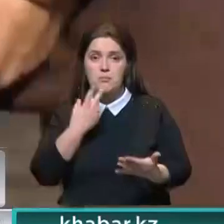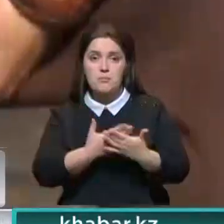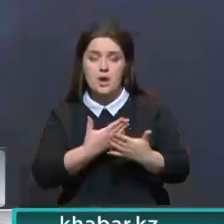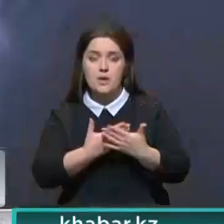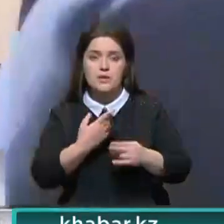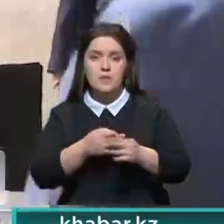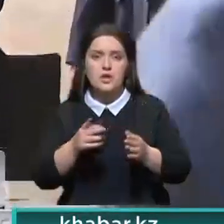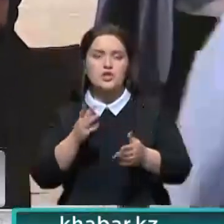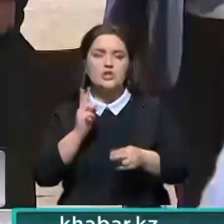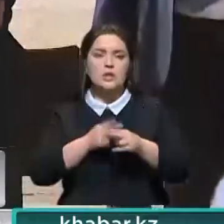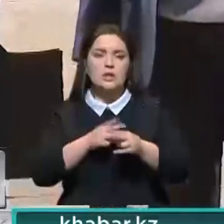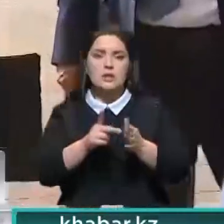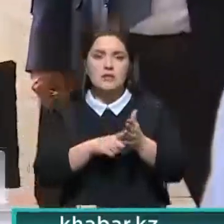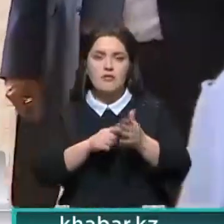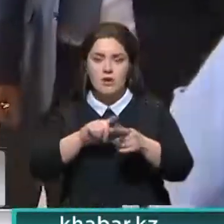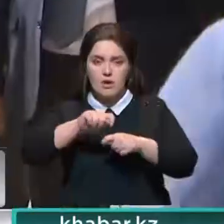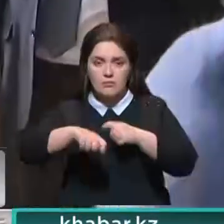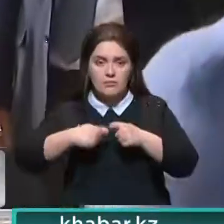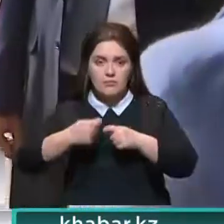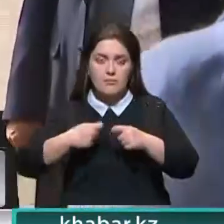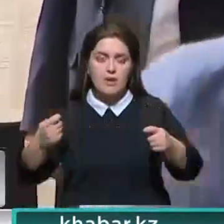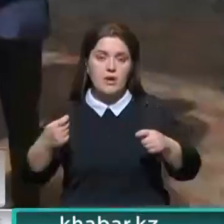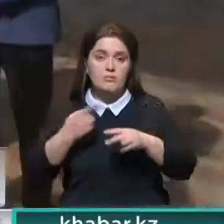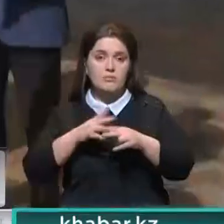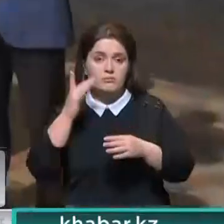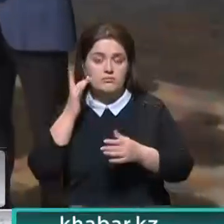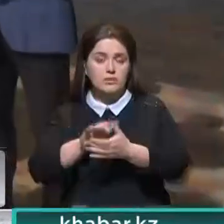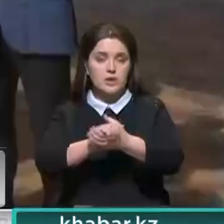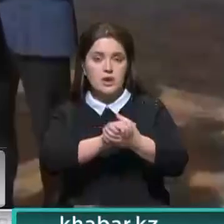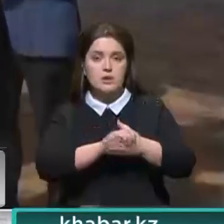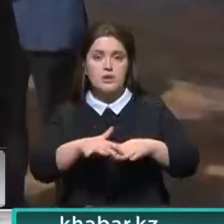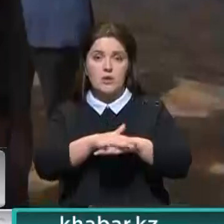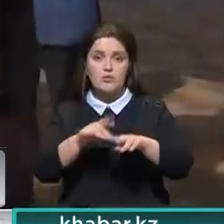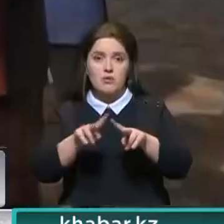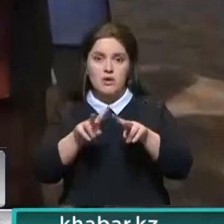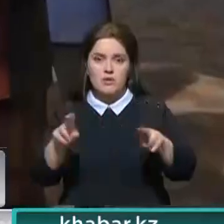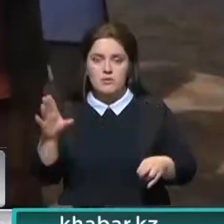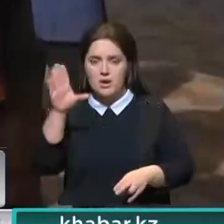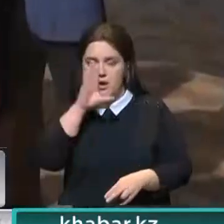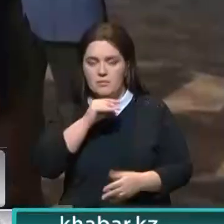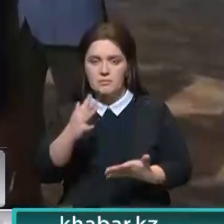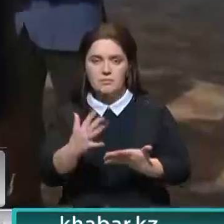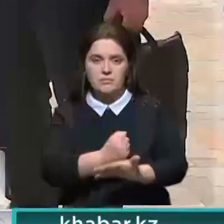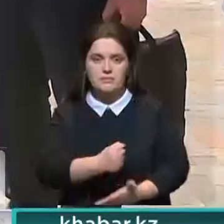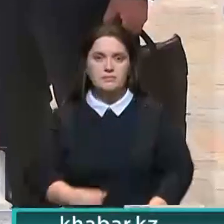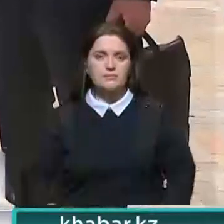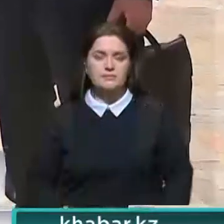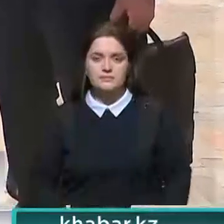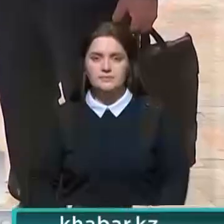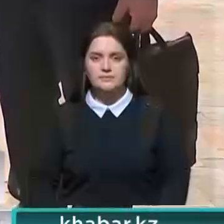железными гвоздями, согнутыми в узел, символизирующий единство народа. Президент повторил трюк.